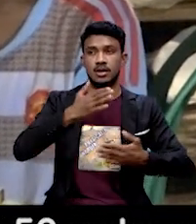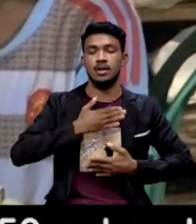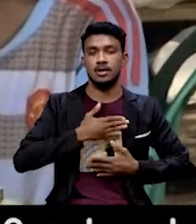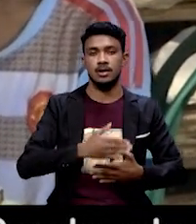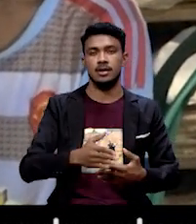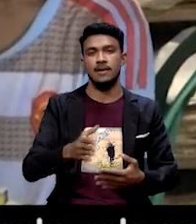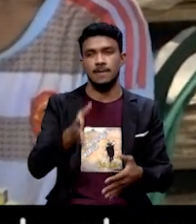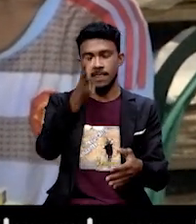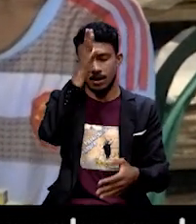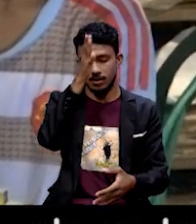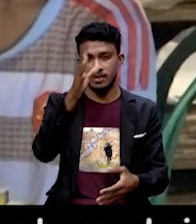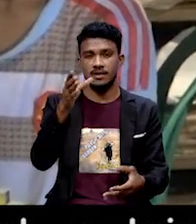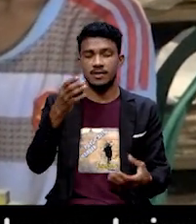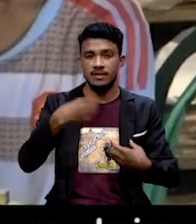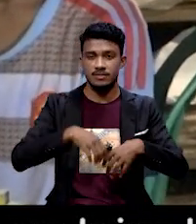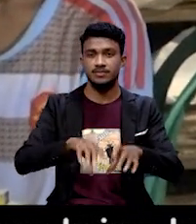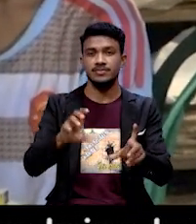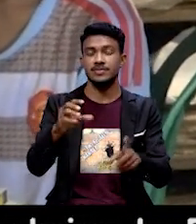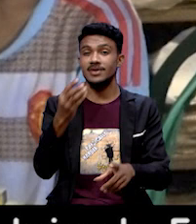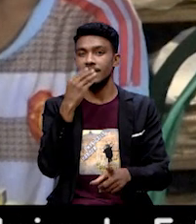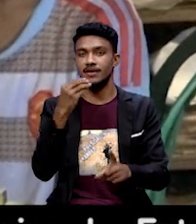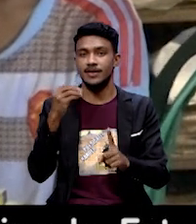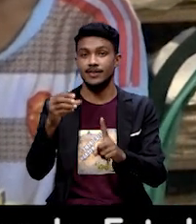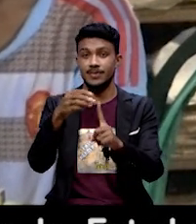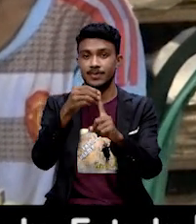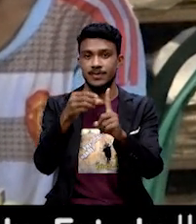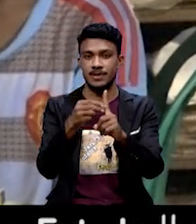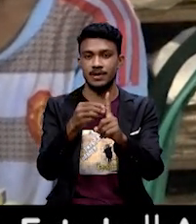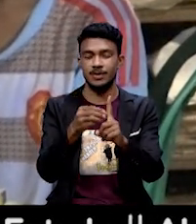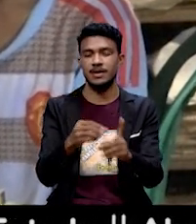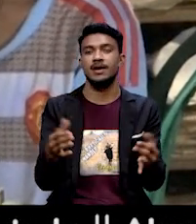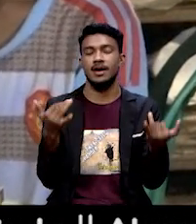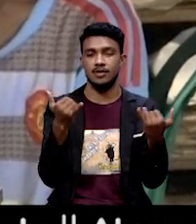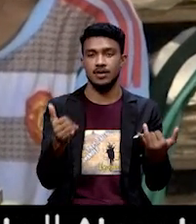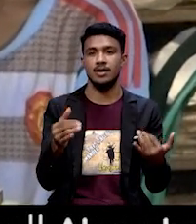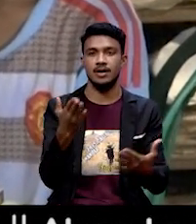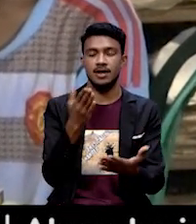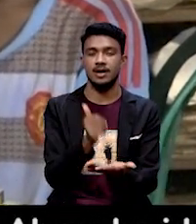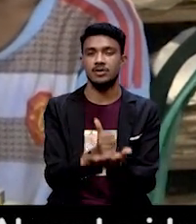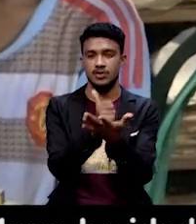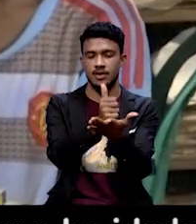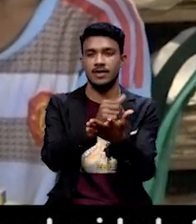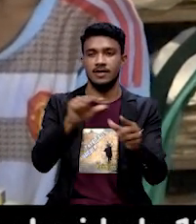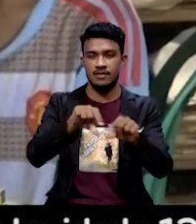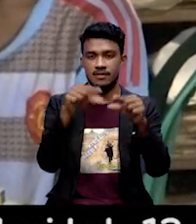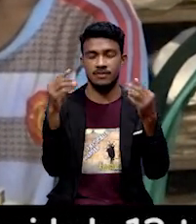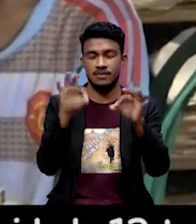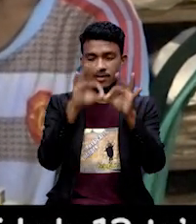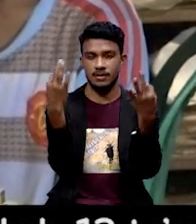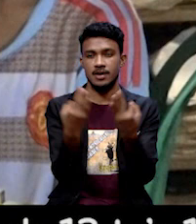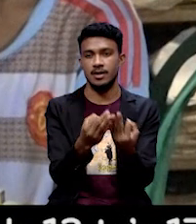tilos, hau fan pento lah ya tamus. Agora hau ajur pada hau nama sirah, hau nepa, hau nama alis